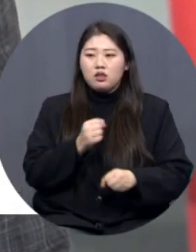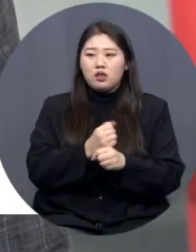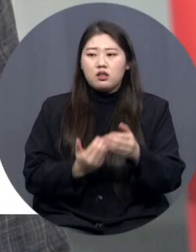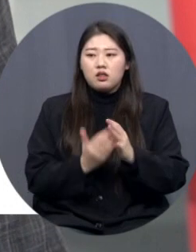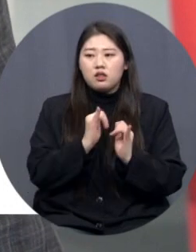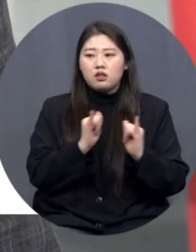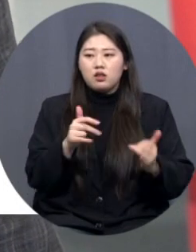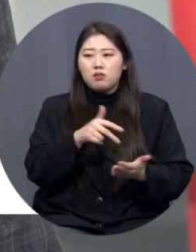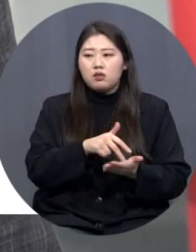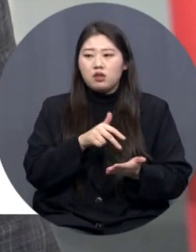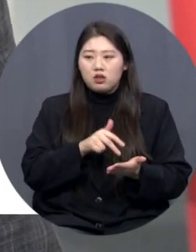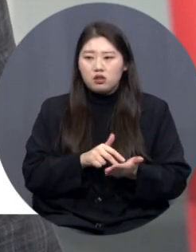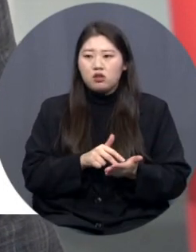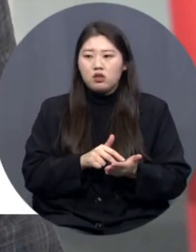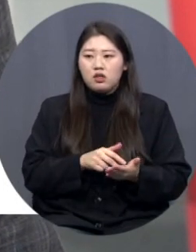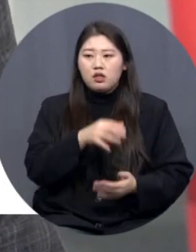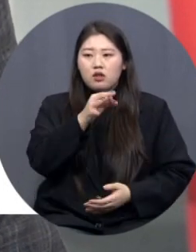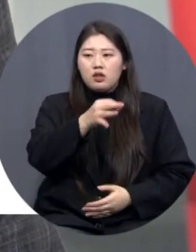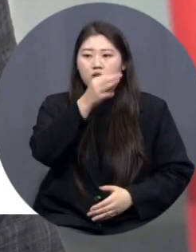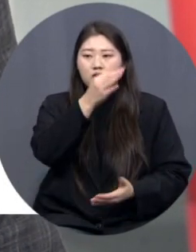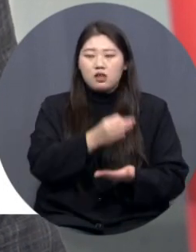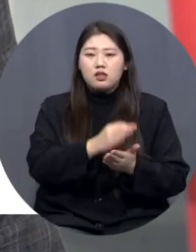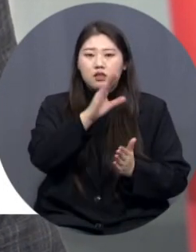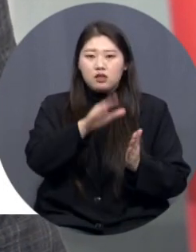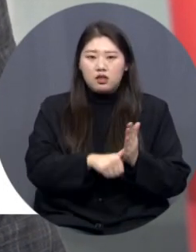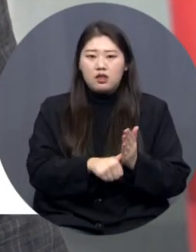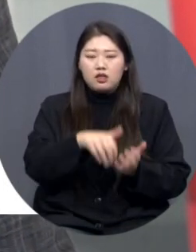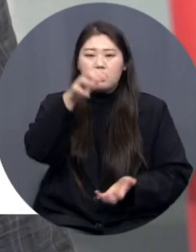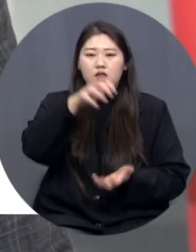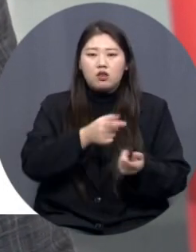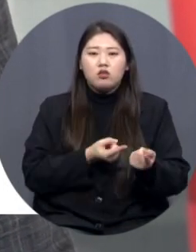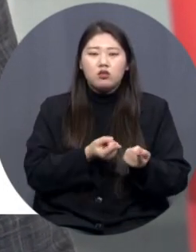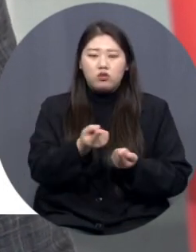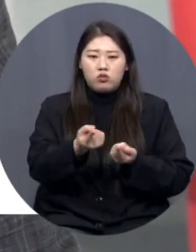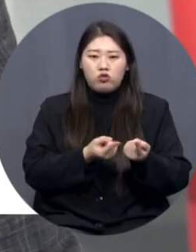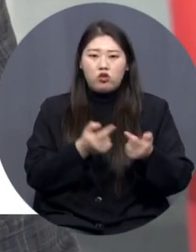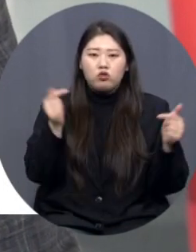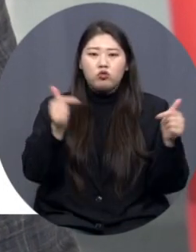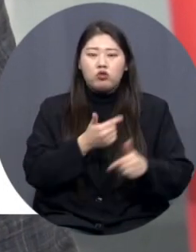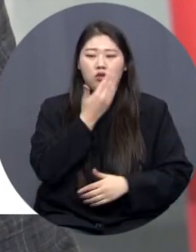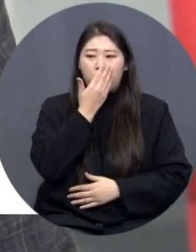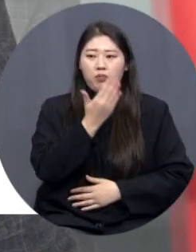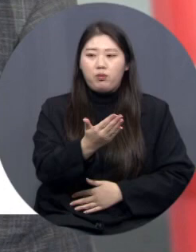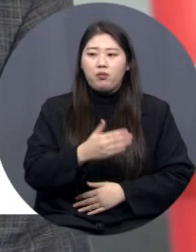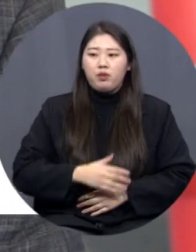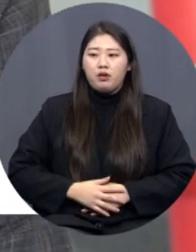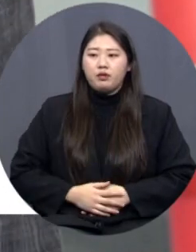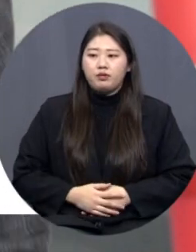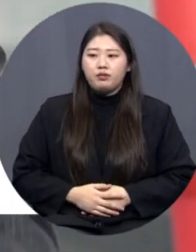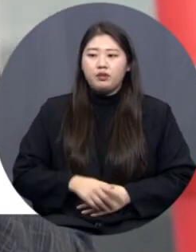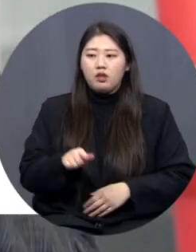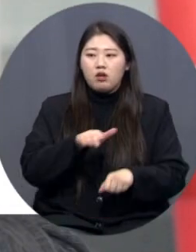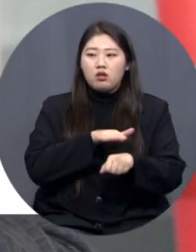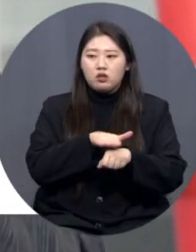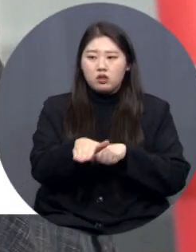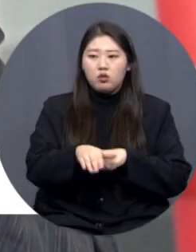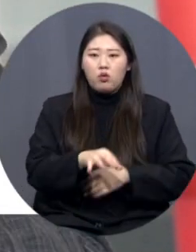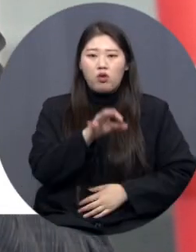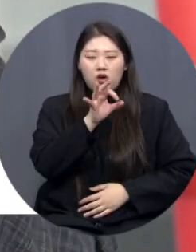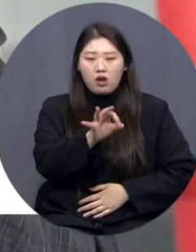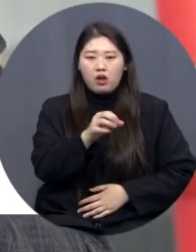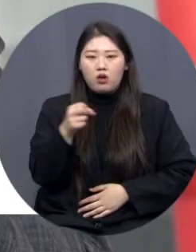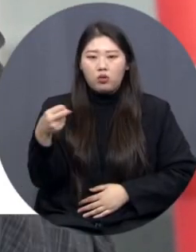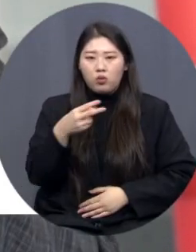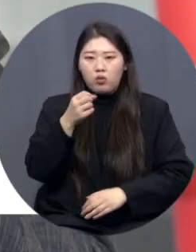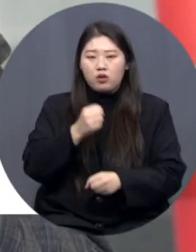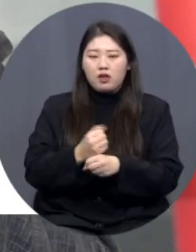it's cheap and not use electricity when it's expensive, but also to reduce production. So in that way,